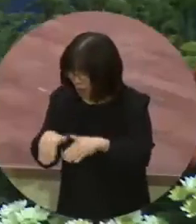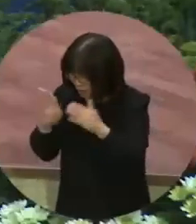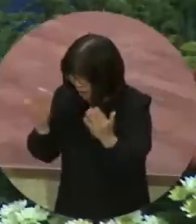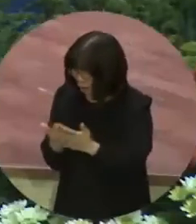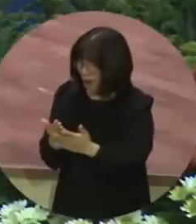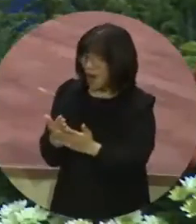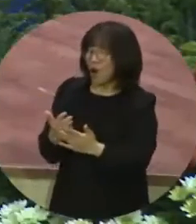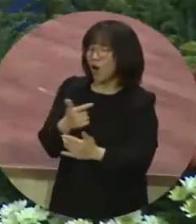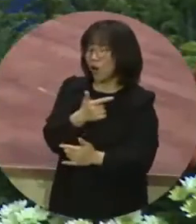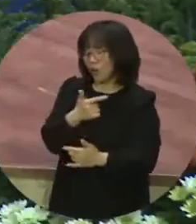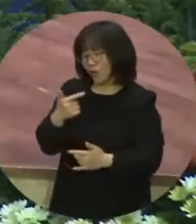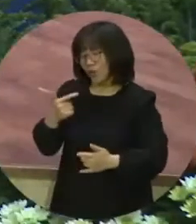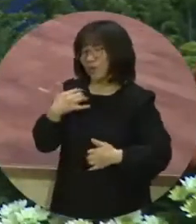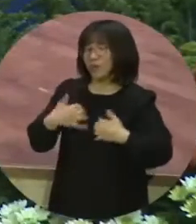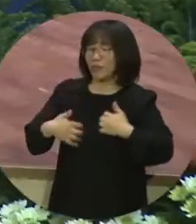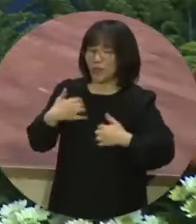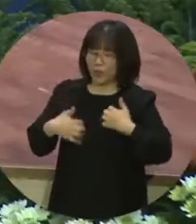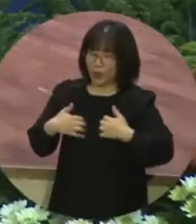기뻤어요. 이야,